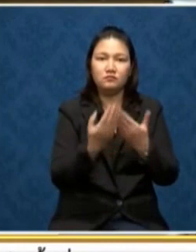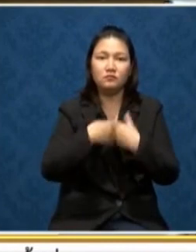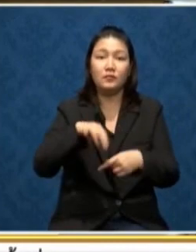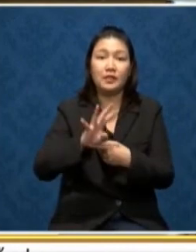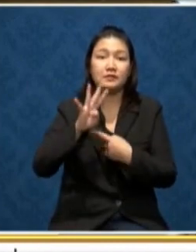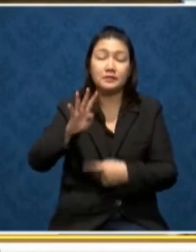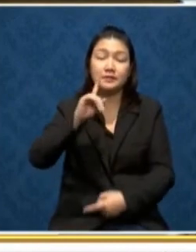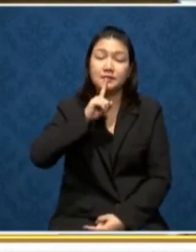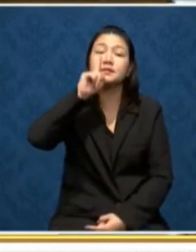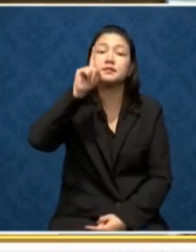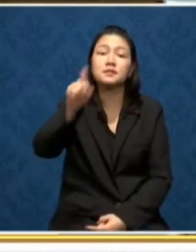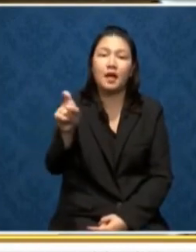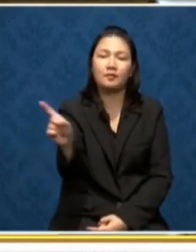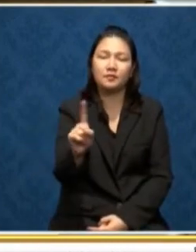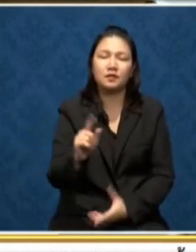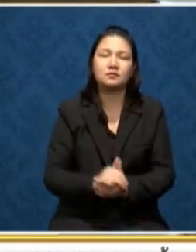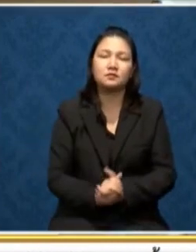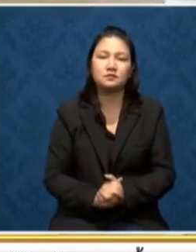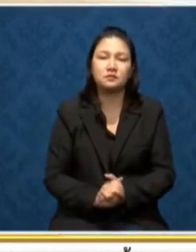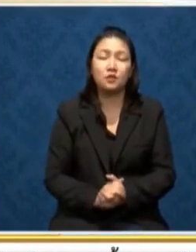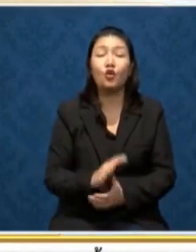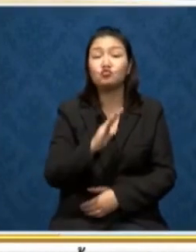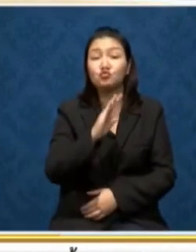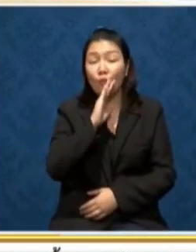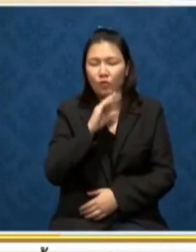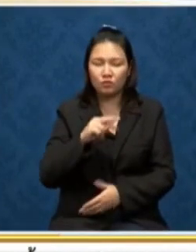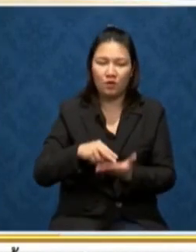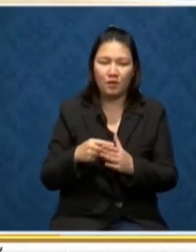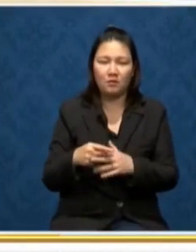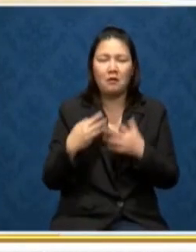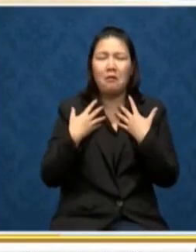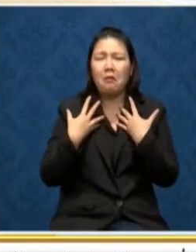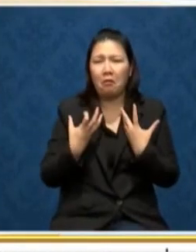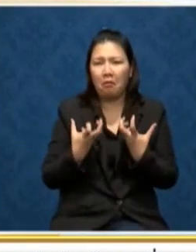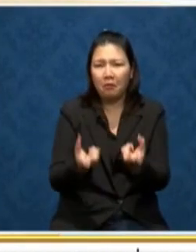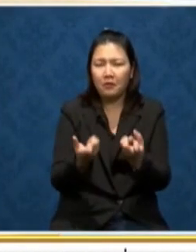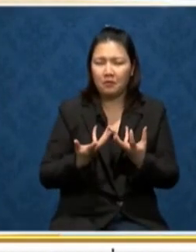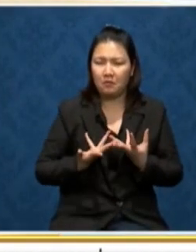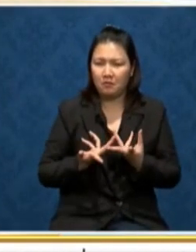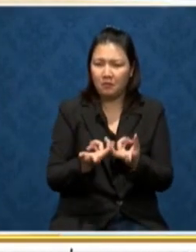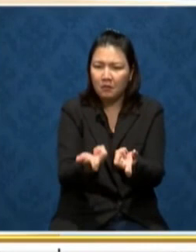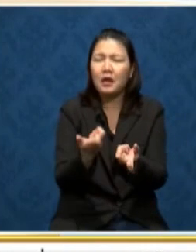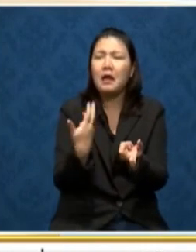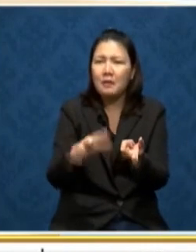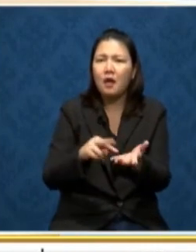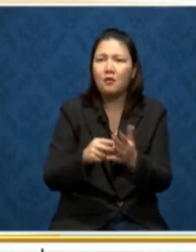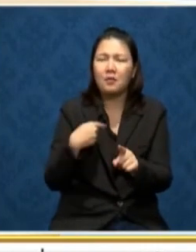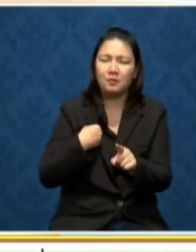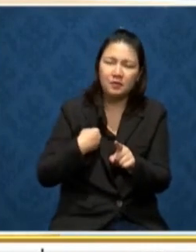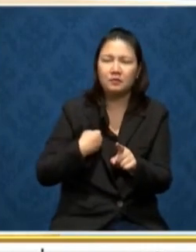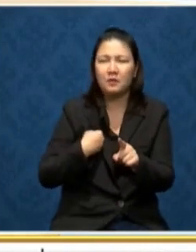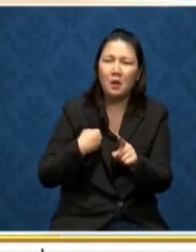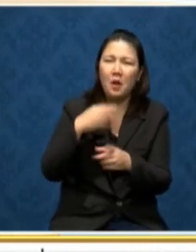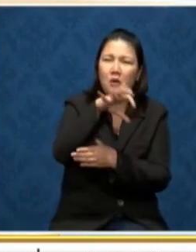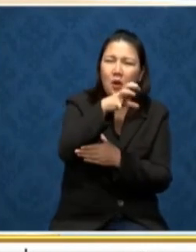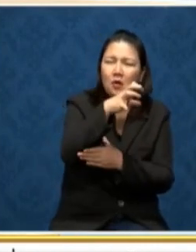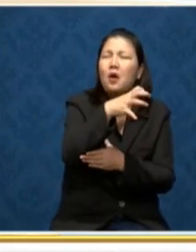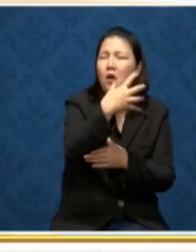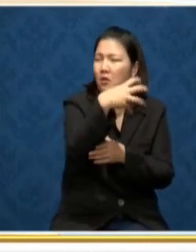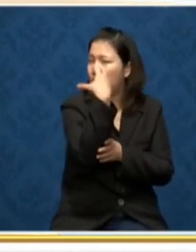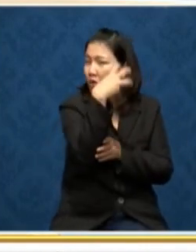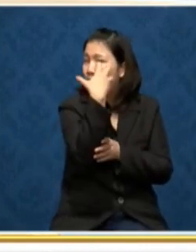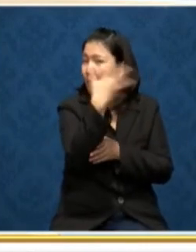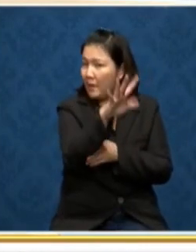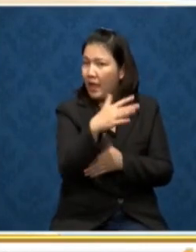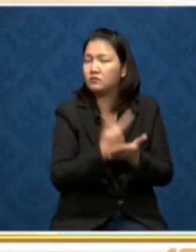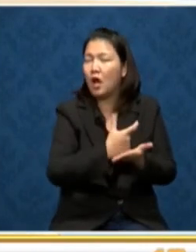4.ขอถามวาจะมีวิธีการ soprกระบวนการคืนเงินให้กบประชาชนผู้ที่ถูกหอกลงทางซ้เบอร์ยัรวดเร็ได้อย่ไรซึ